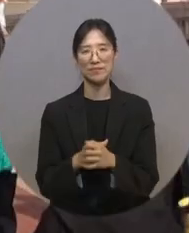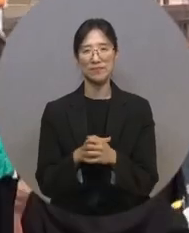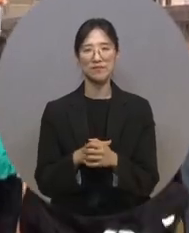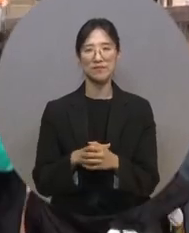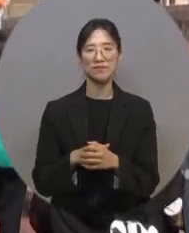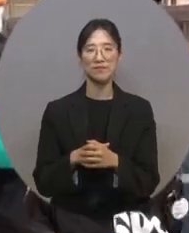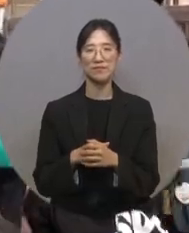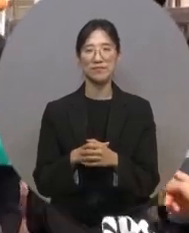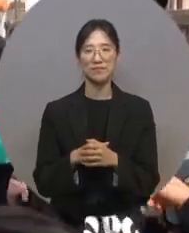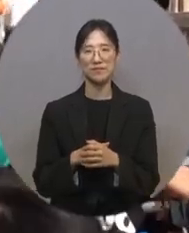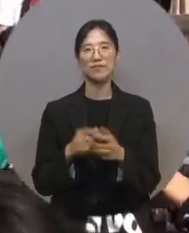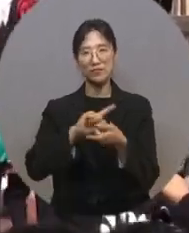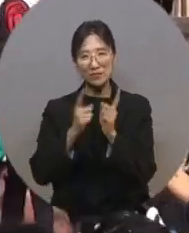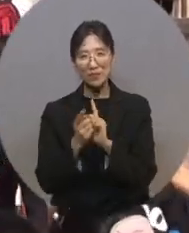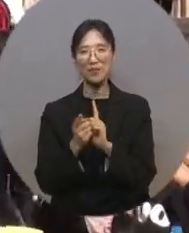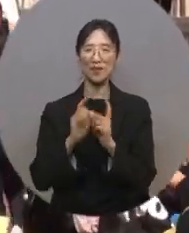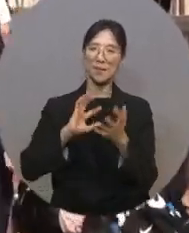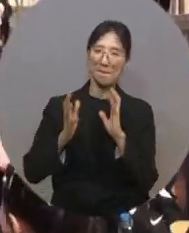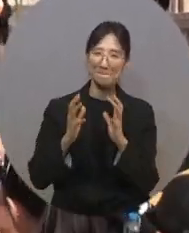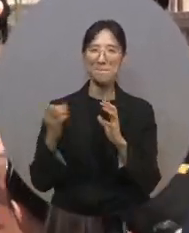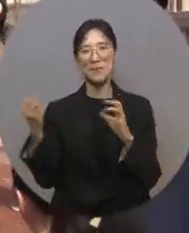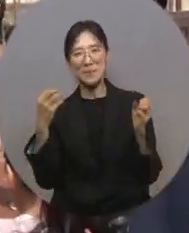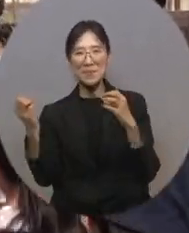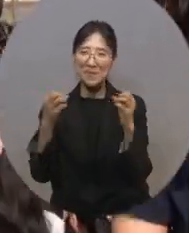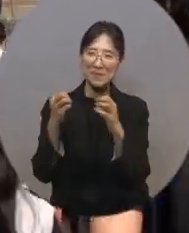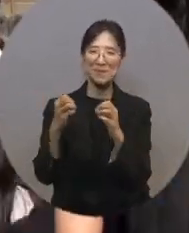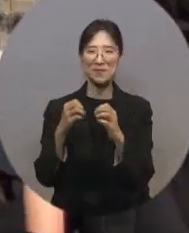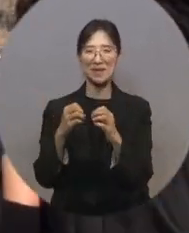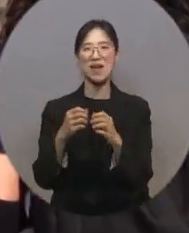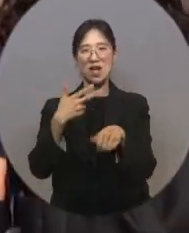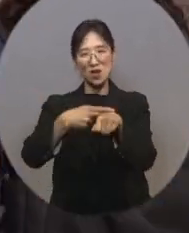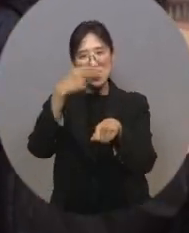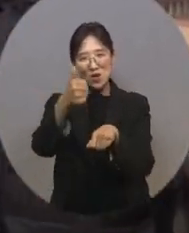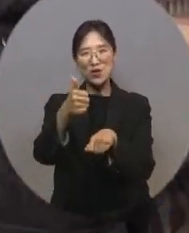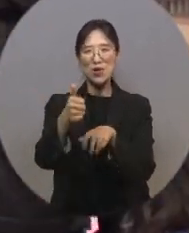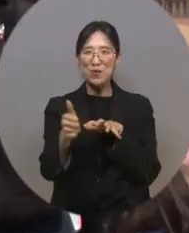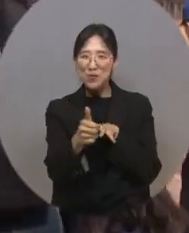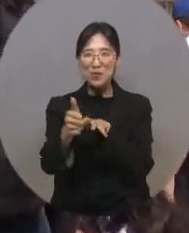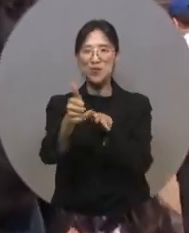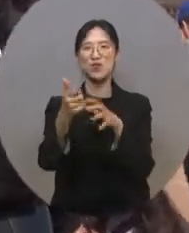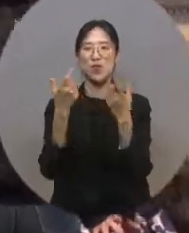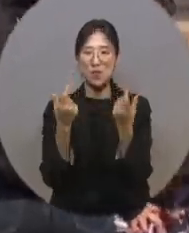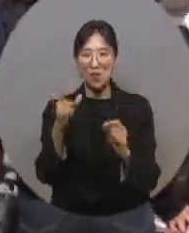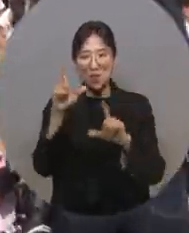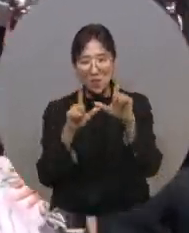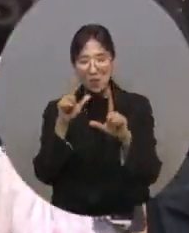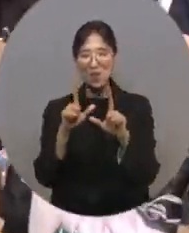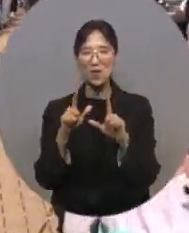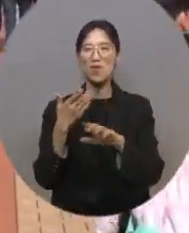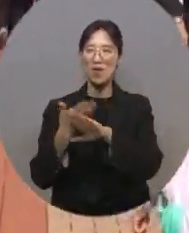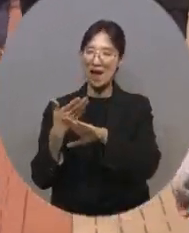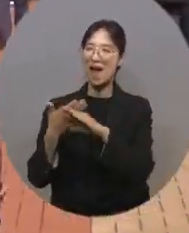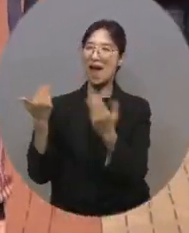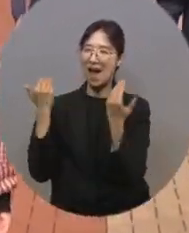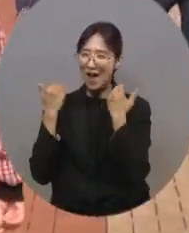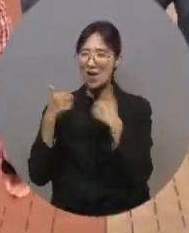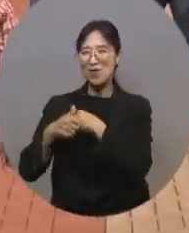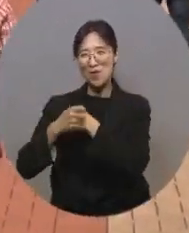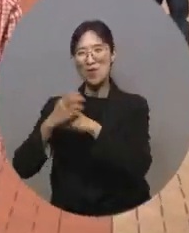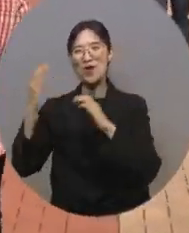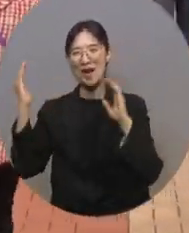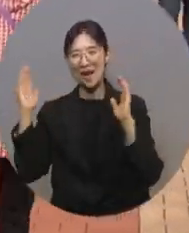하며 왁자지껄 담임교사의 뒤를 쫓아다니는 모습은 다른 여행팀, 정규 학교 과정의